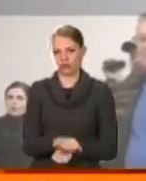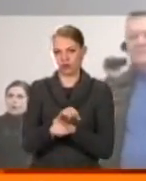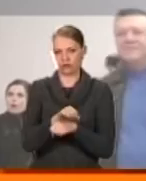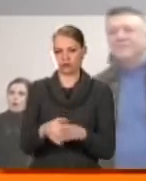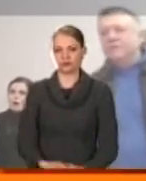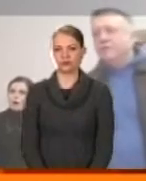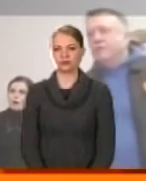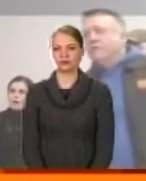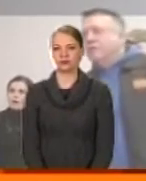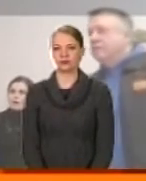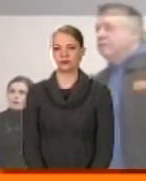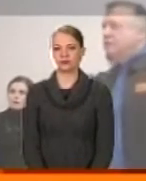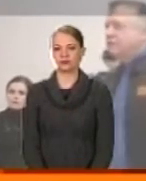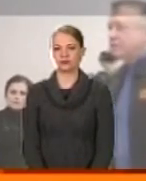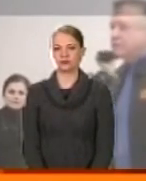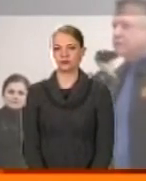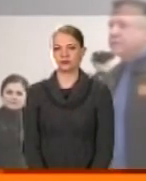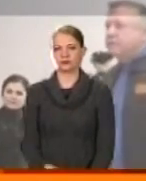отношении...